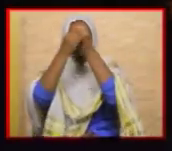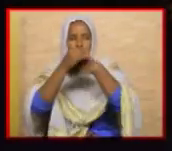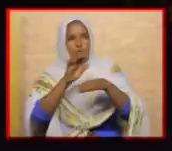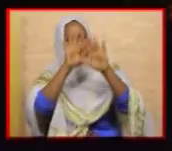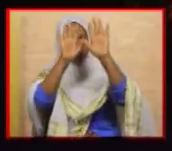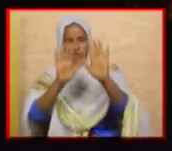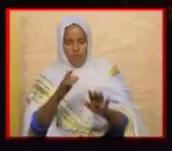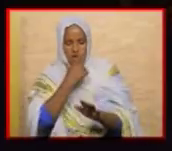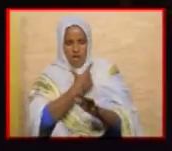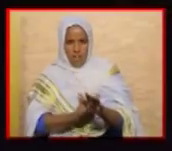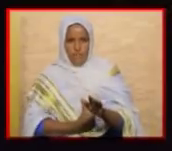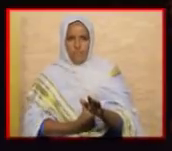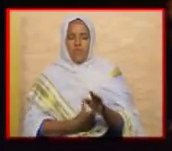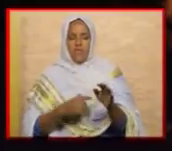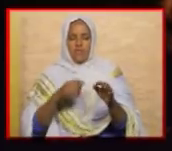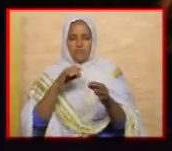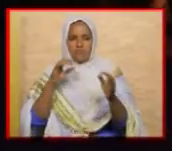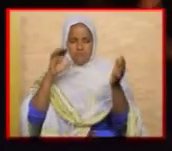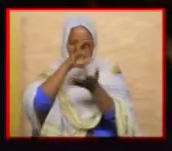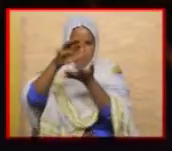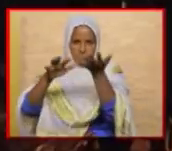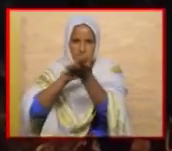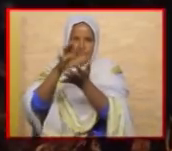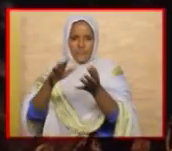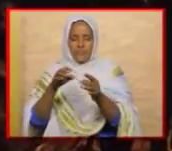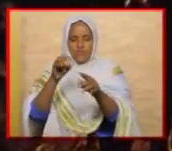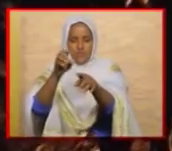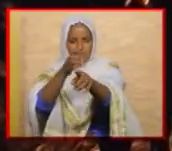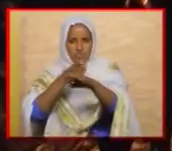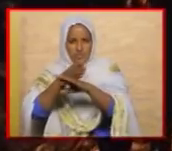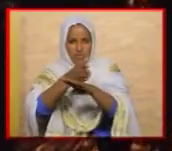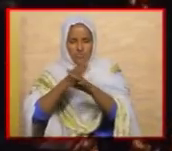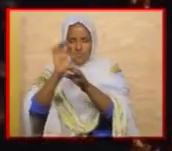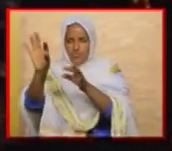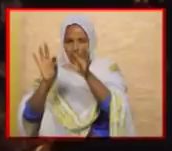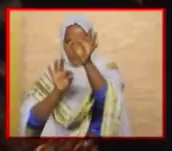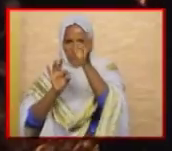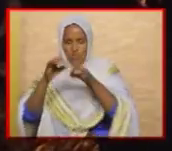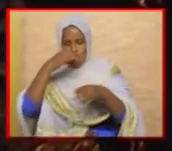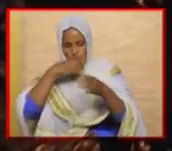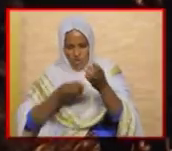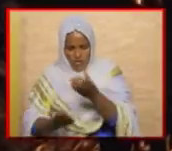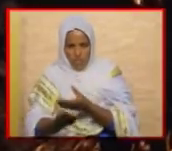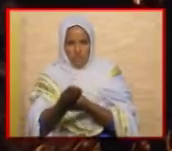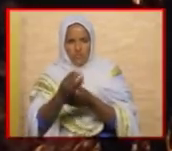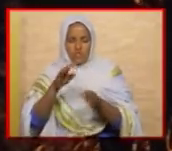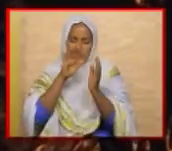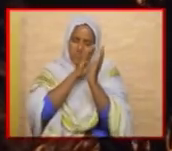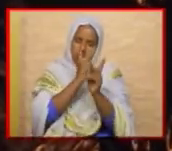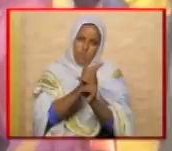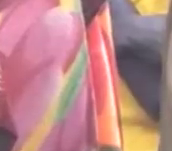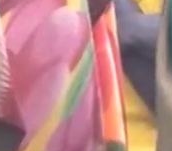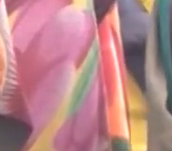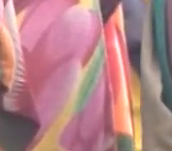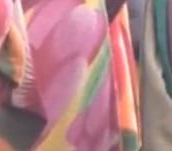በጨለማው ግርማ ልቤ እንዳይሸበር እንጨቱን ሰንጥሬ ከወገኔ ጋራ ሙቀት ተጋርቼ ስጠብቅህ